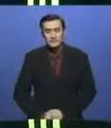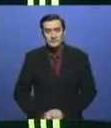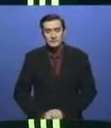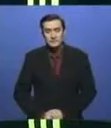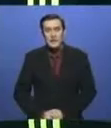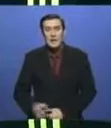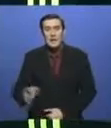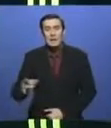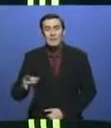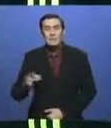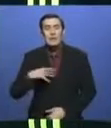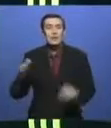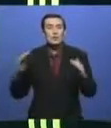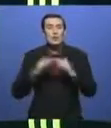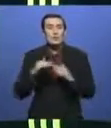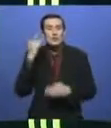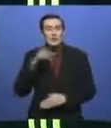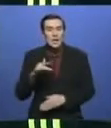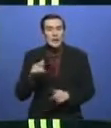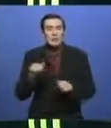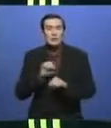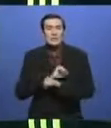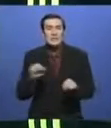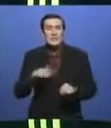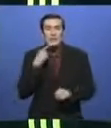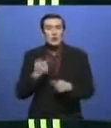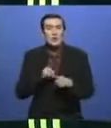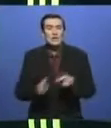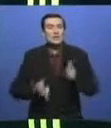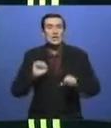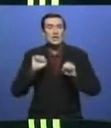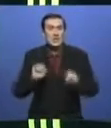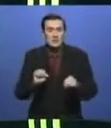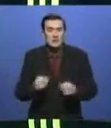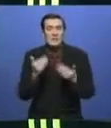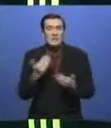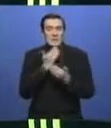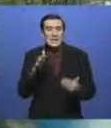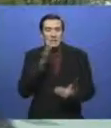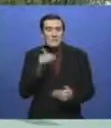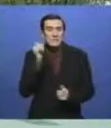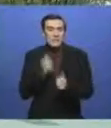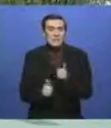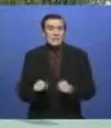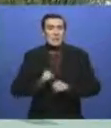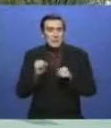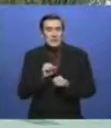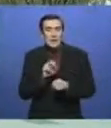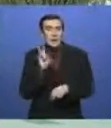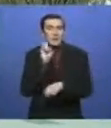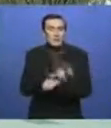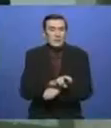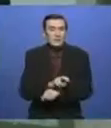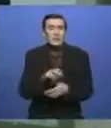белые дома в вашингтоне уже нельзя назвать неприступной крепостью в последнее время сша участились попытки проникновения